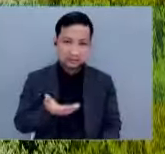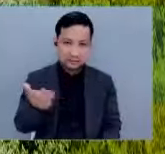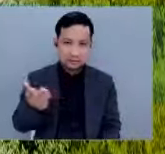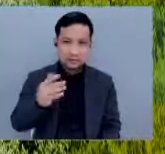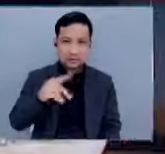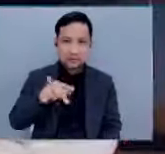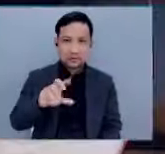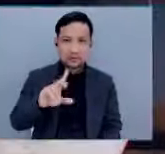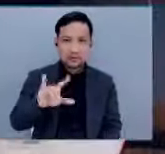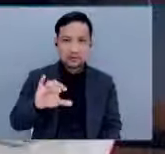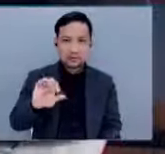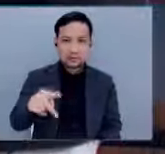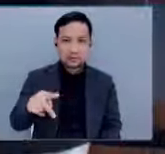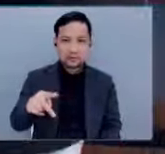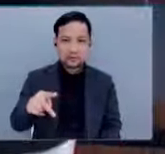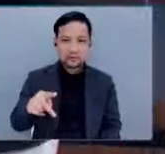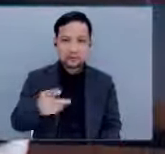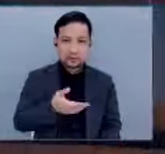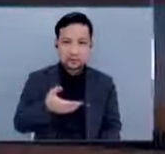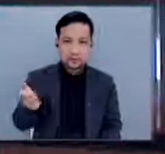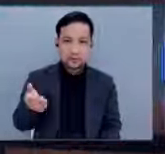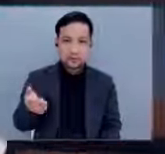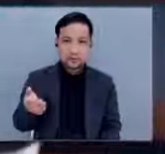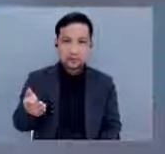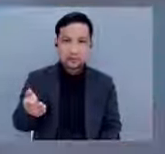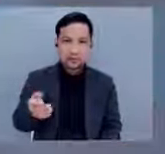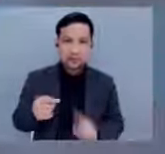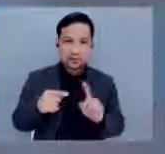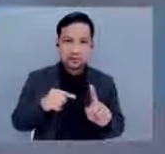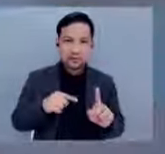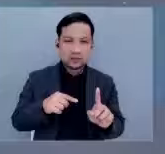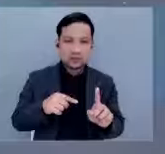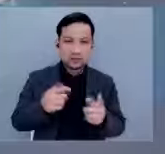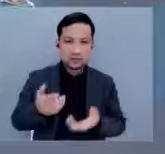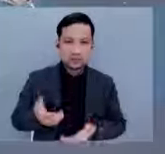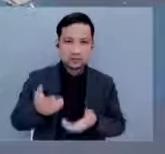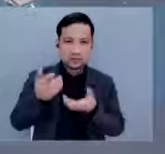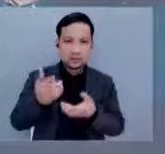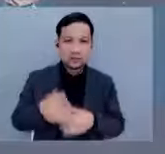ano, kami nag-stand out sa akin. Lahat sila sa ano, pero may isang nag-stand out sa akin.